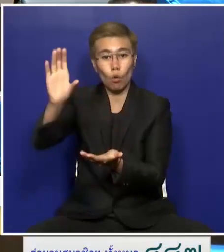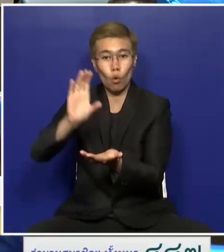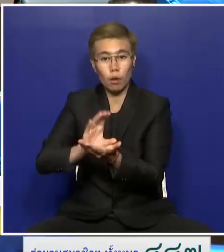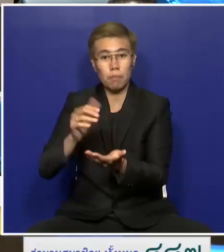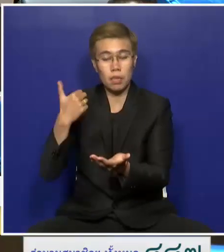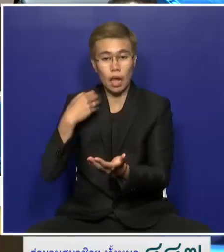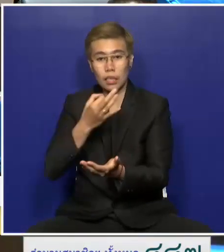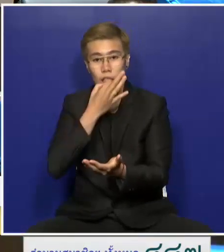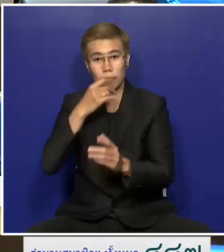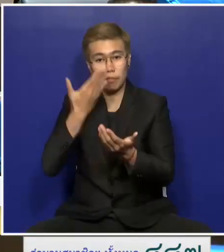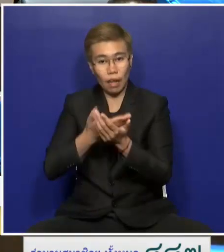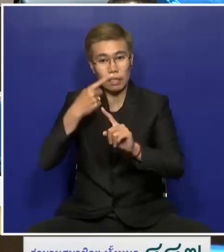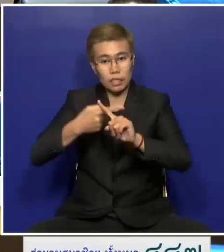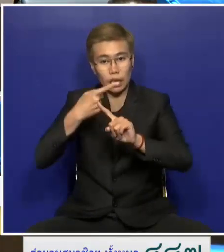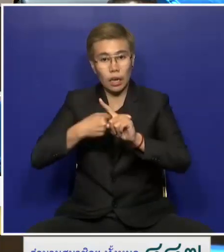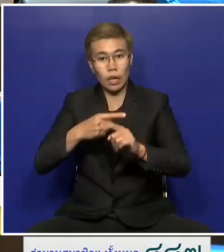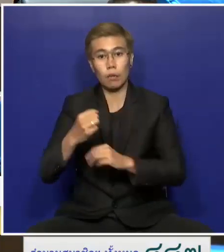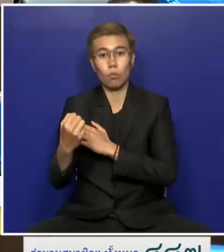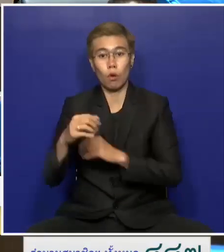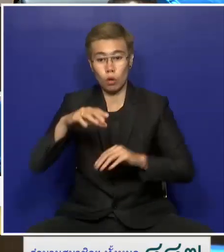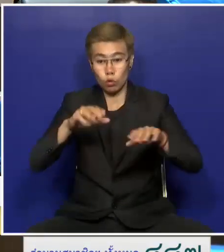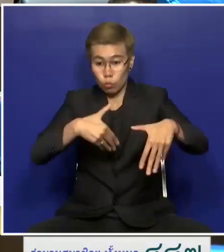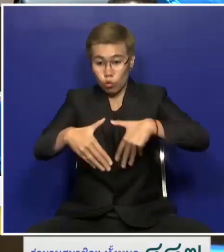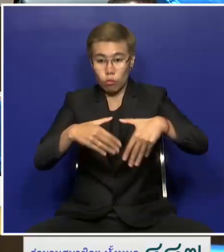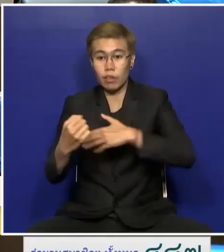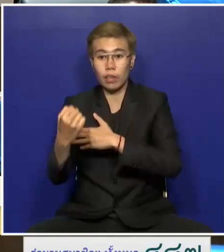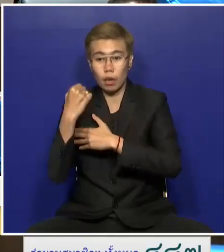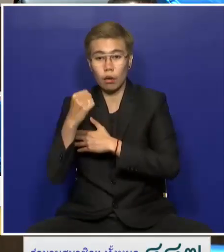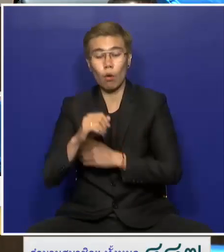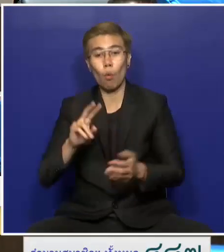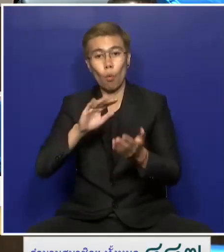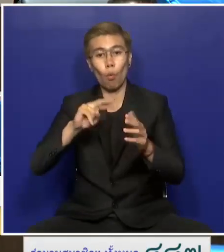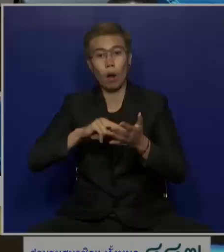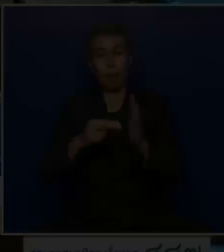พและมีรายได้เพราะความมั่นคงของชุมชนคือความเข้มแข็งของประเทศชาติครับกราบขอบพระคุณครับ ครับ